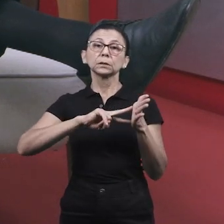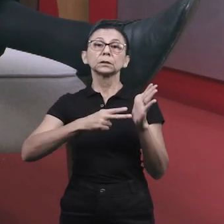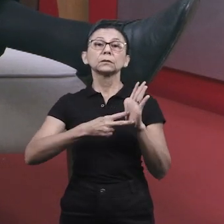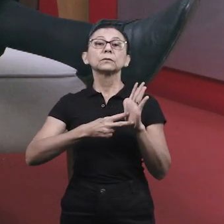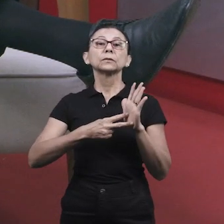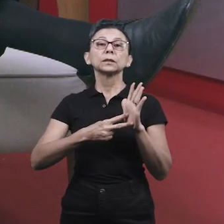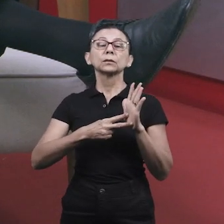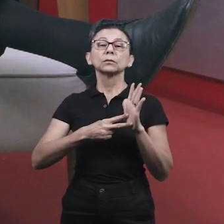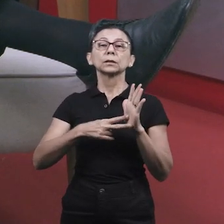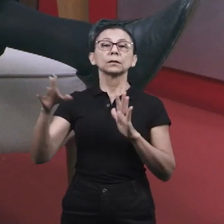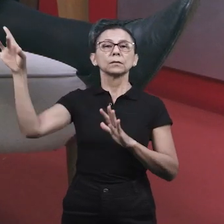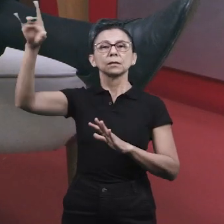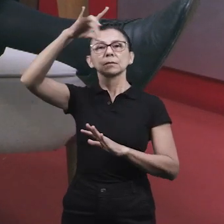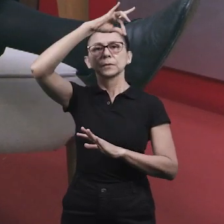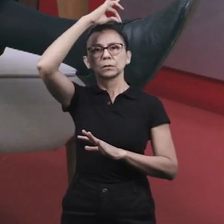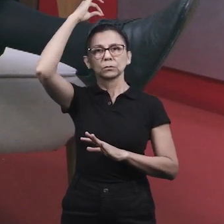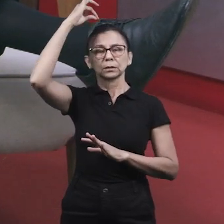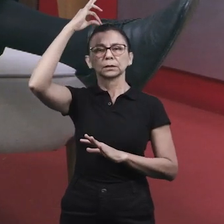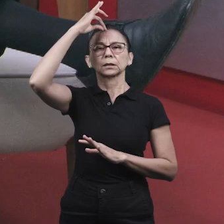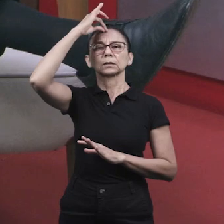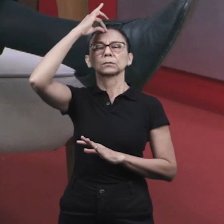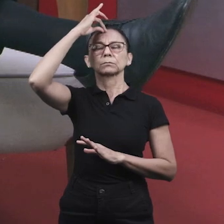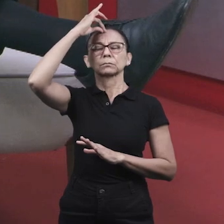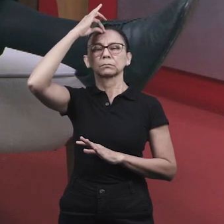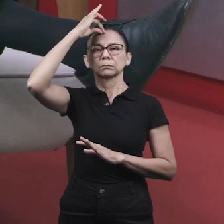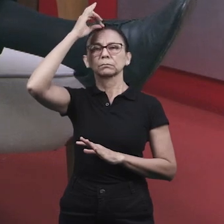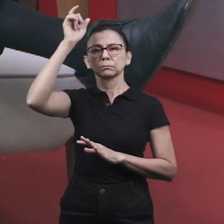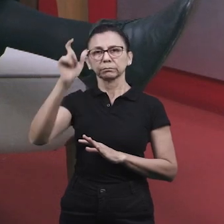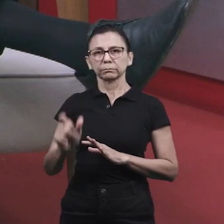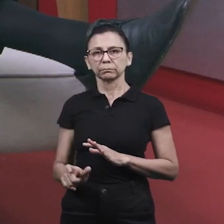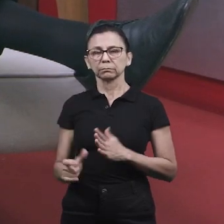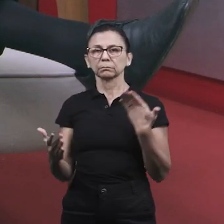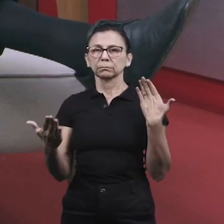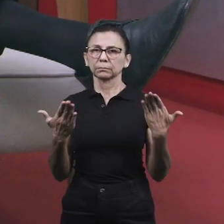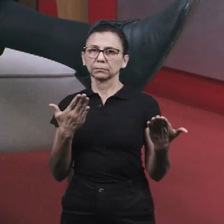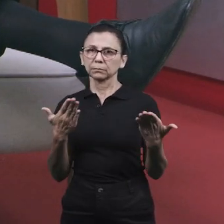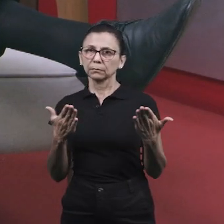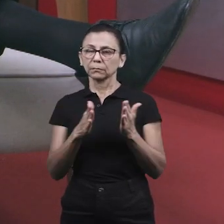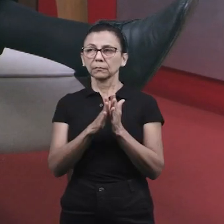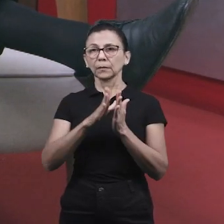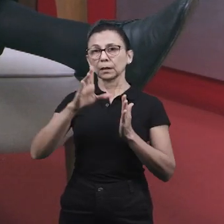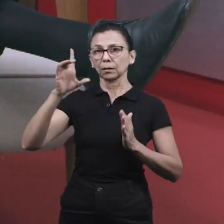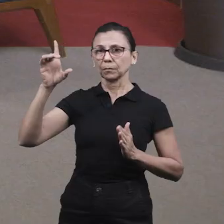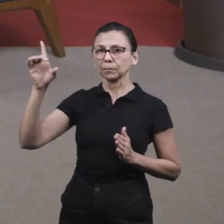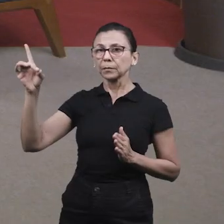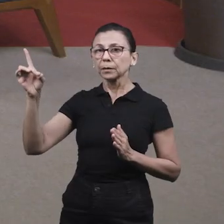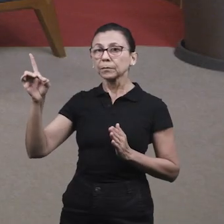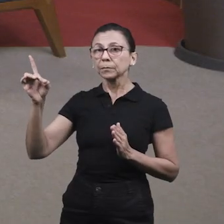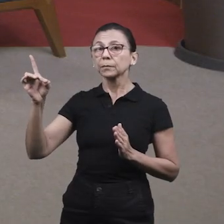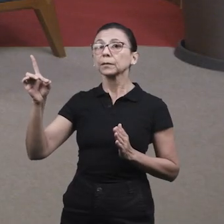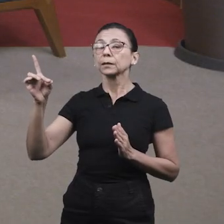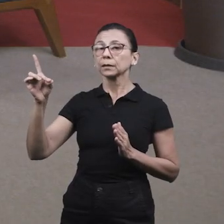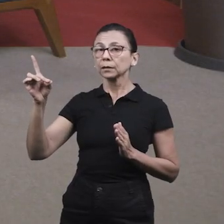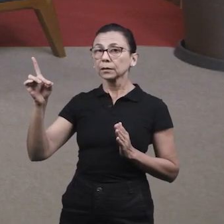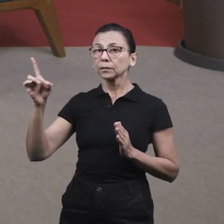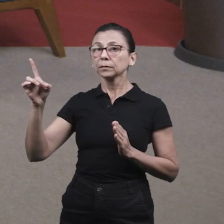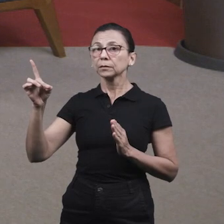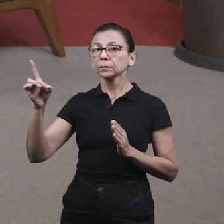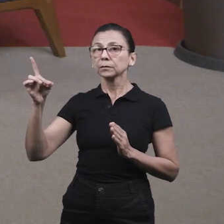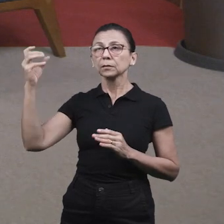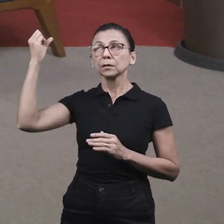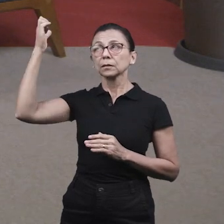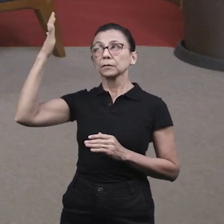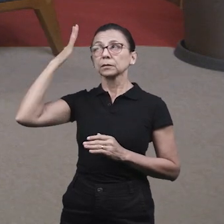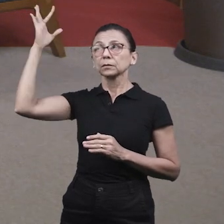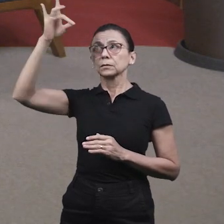rapport à la figure au feu qui symbolise la figure du Saint-Esprit, la personne du Saint-Esprit, c'est-à-dire